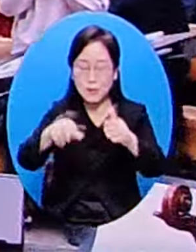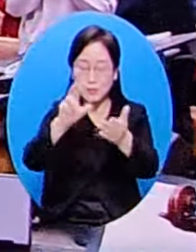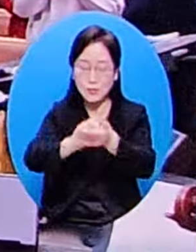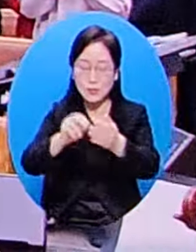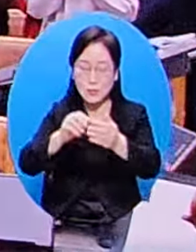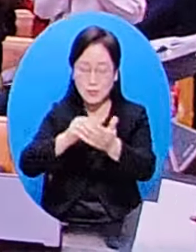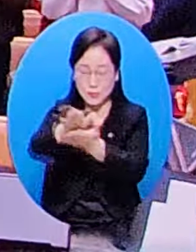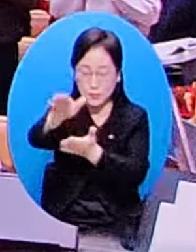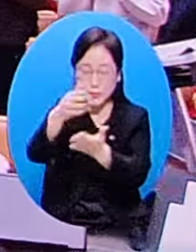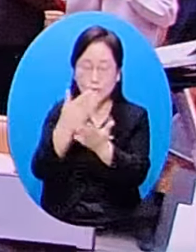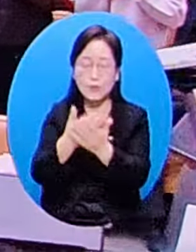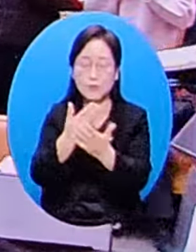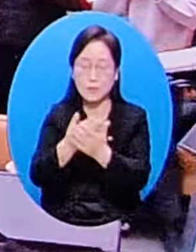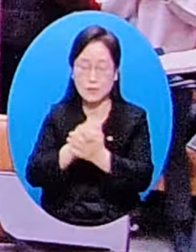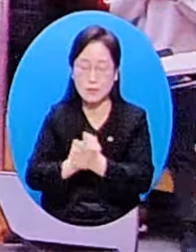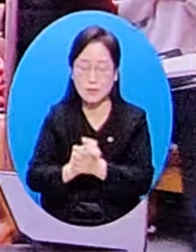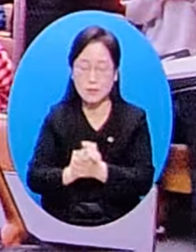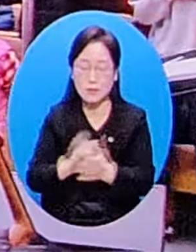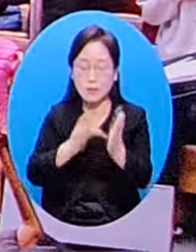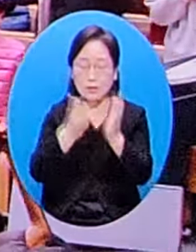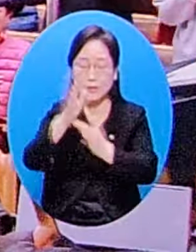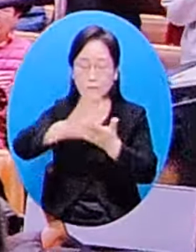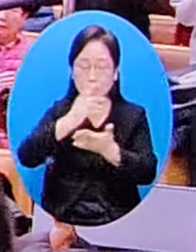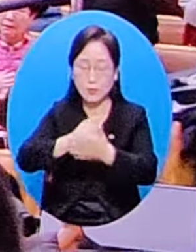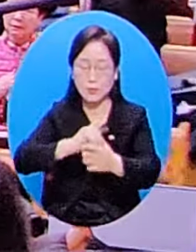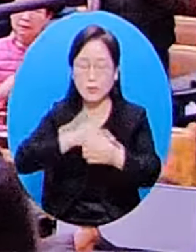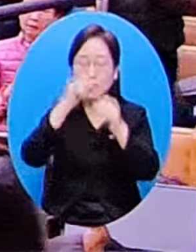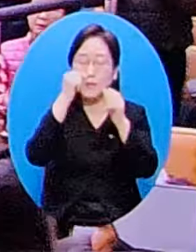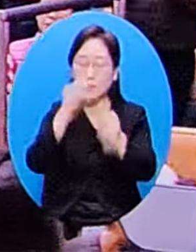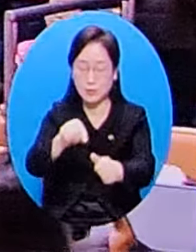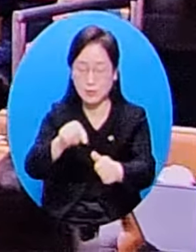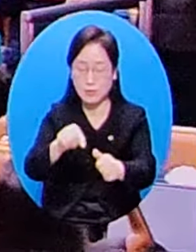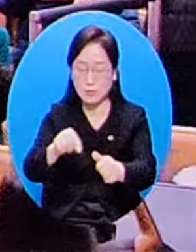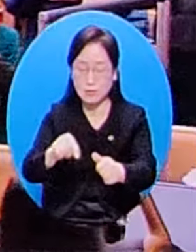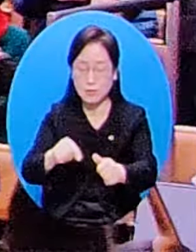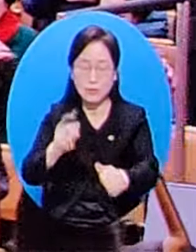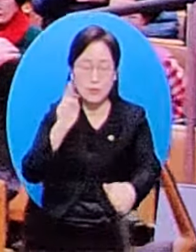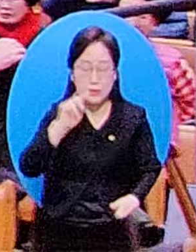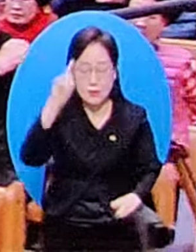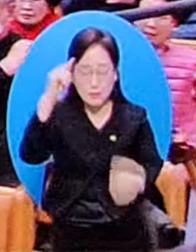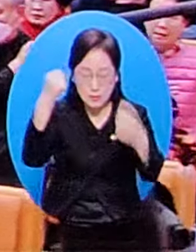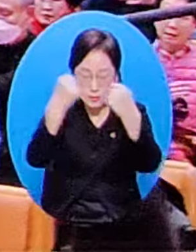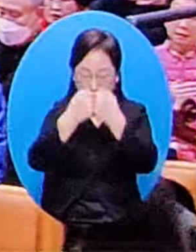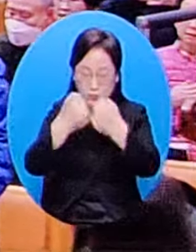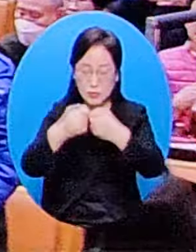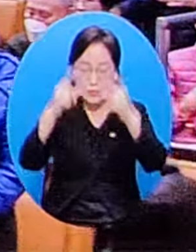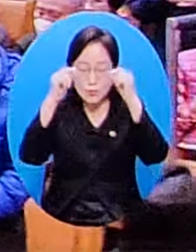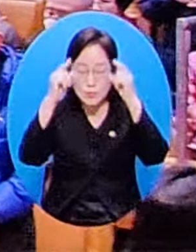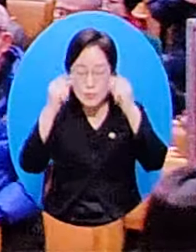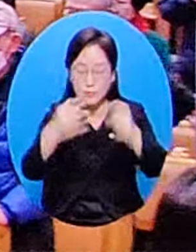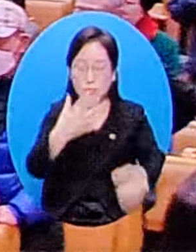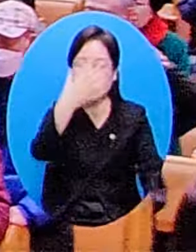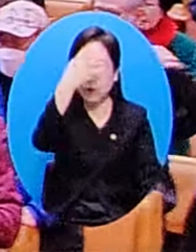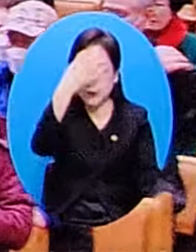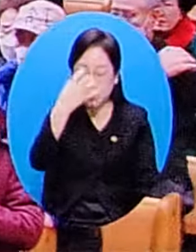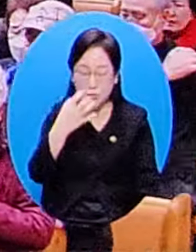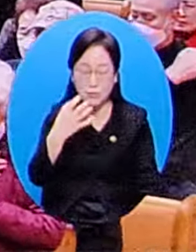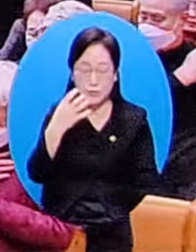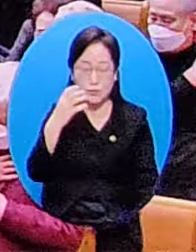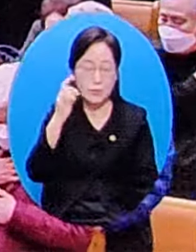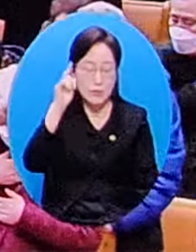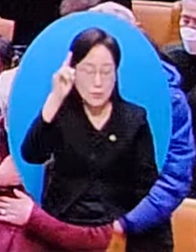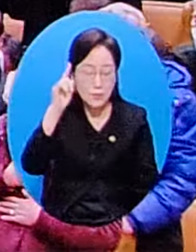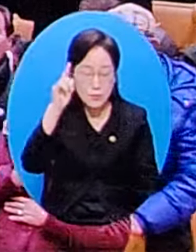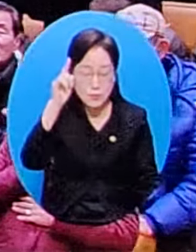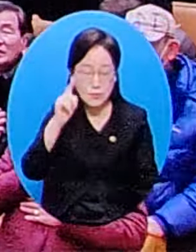떠나가게 하여 주시옵소서. 나사렛 예수 그리스도 이름으로 명하노니 심한 두통, 불면증, 우울증,